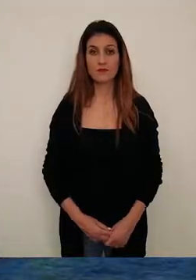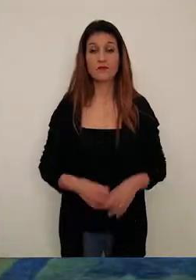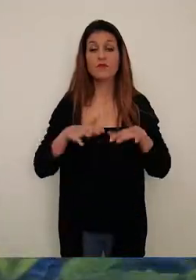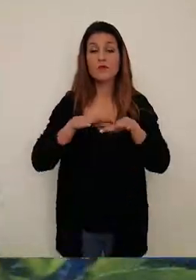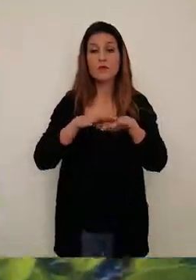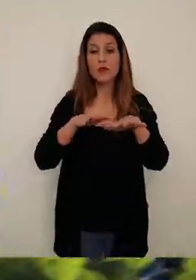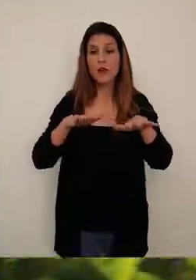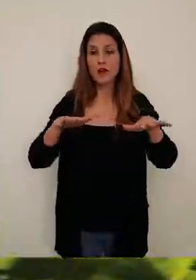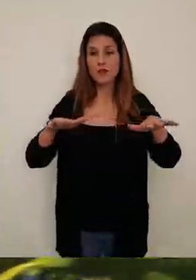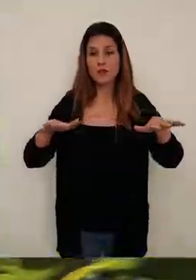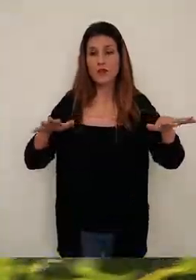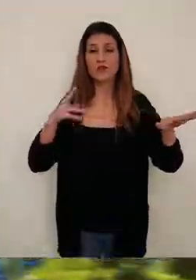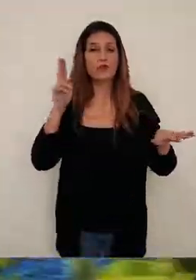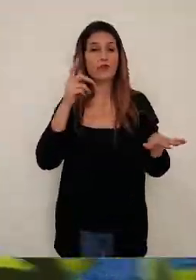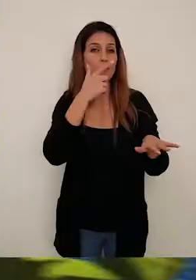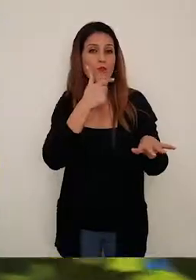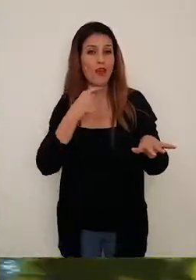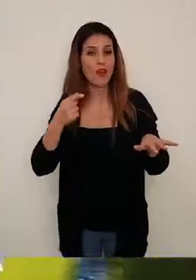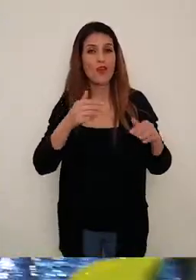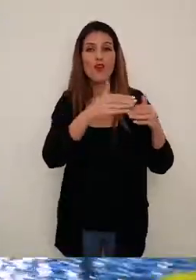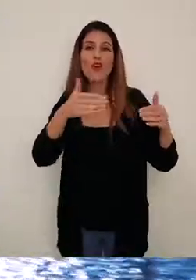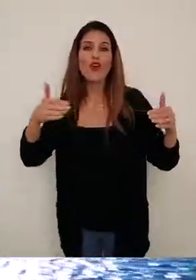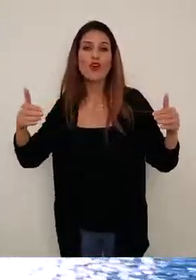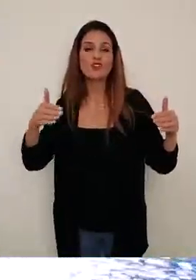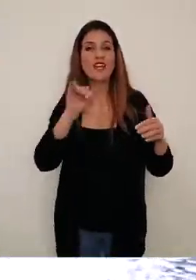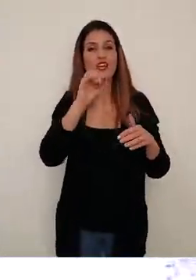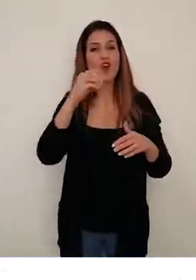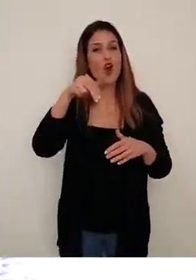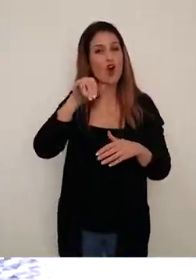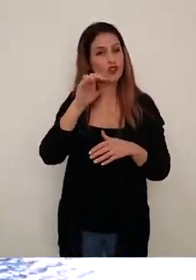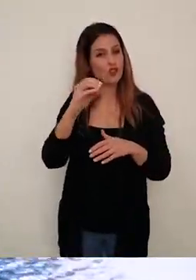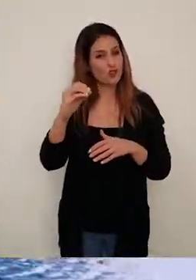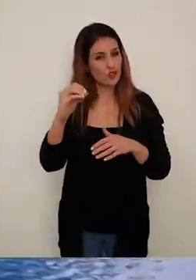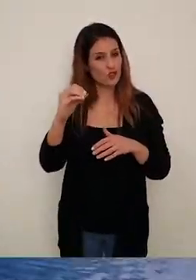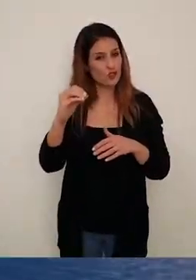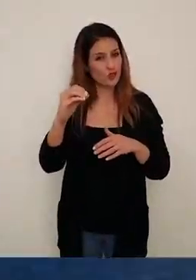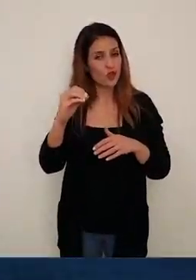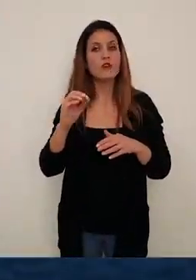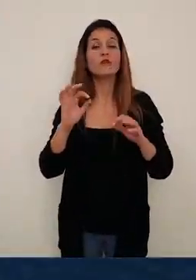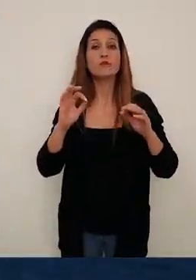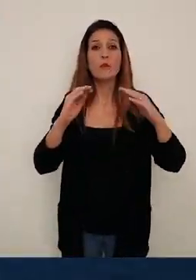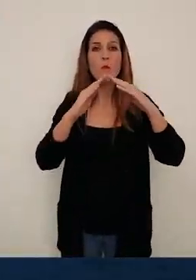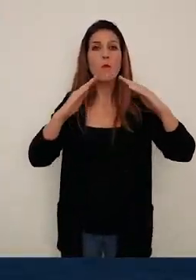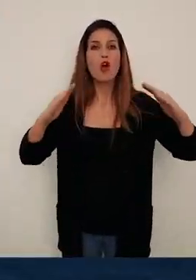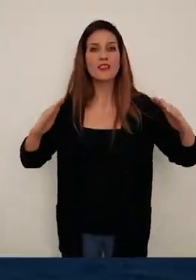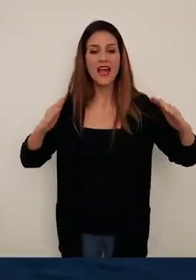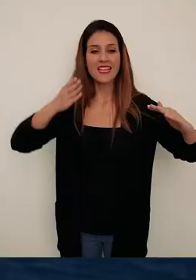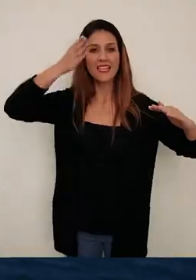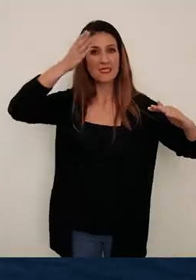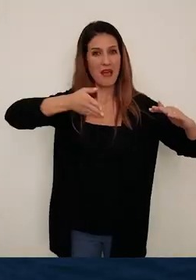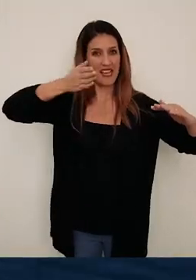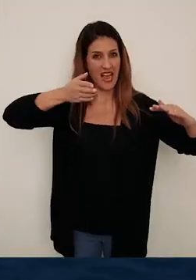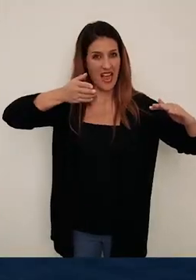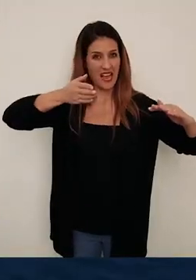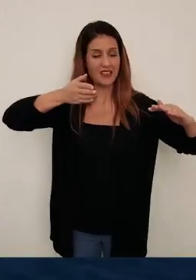Una delle zone paesaggistiche più suggestive dell'intero litorale ionico salentino è la Montagna Spaccata, presso la località